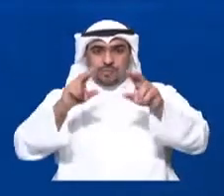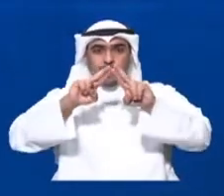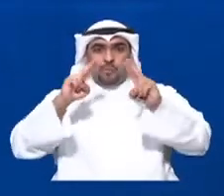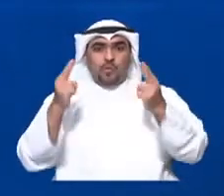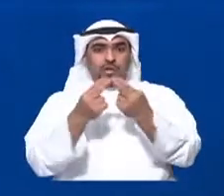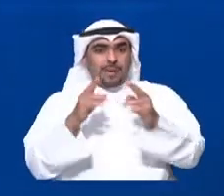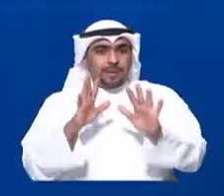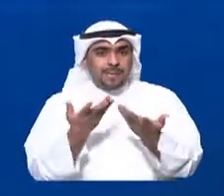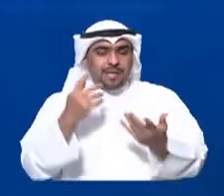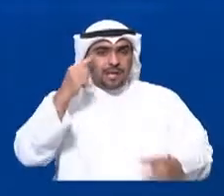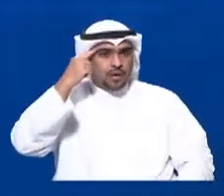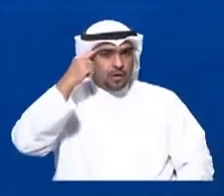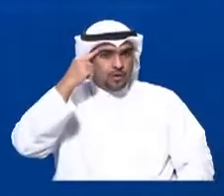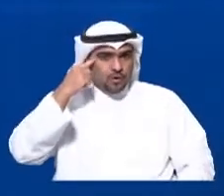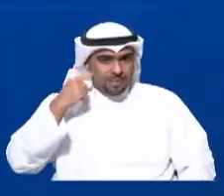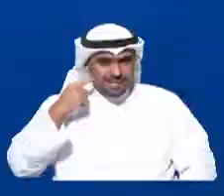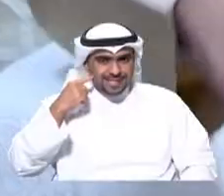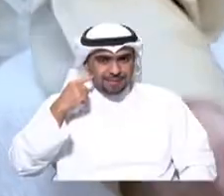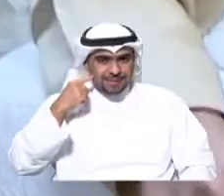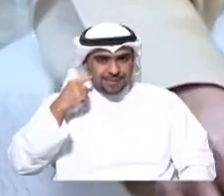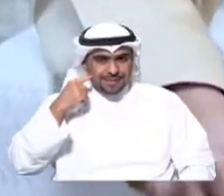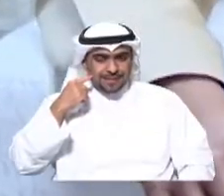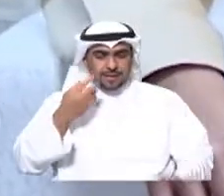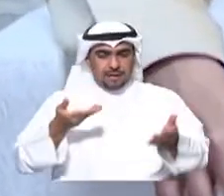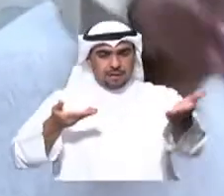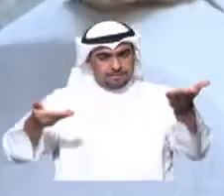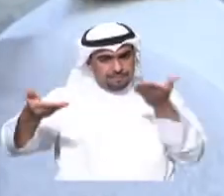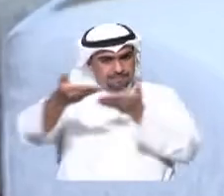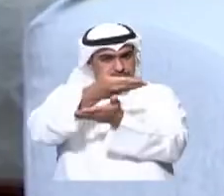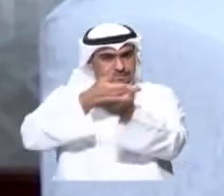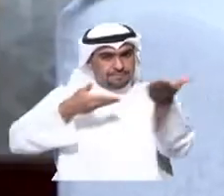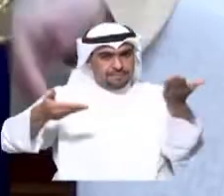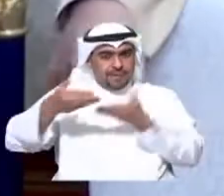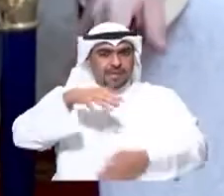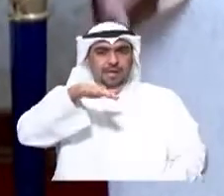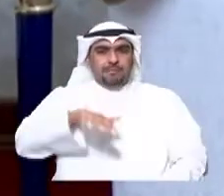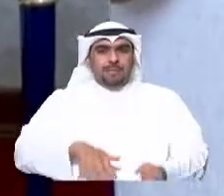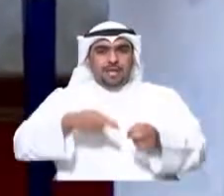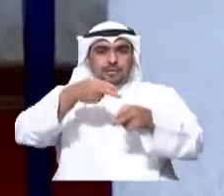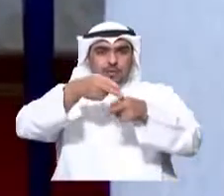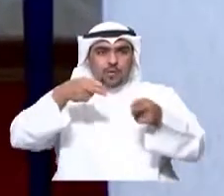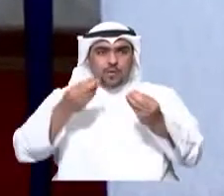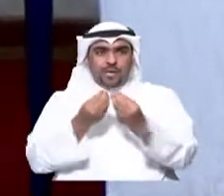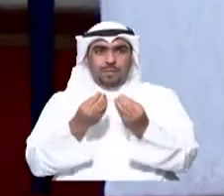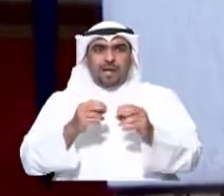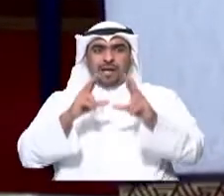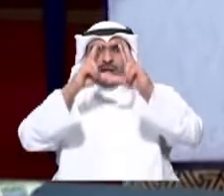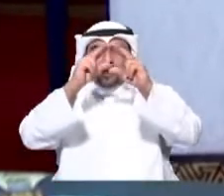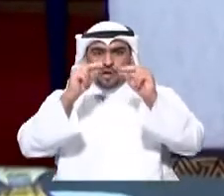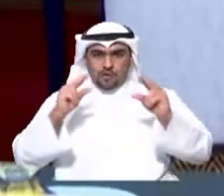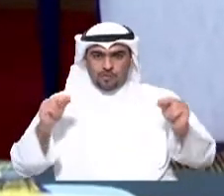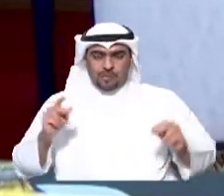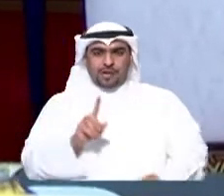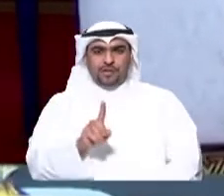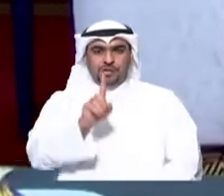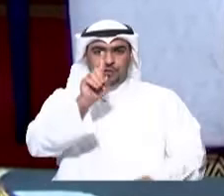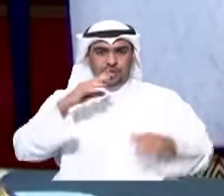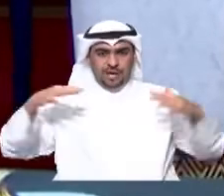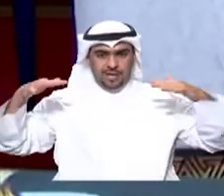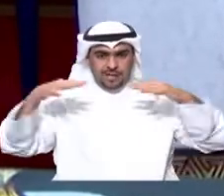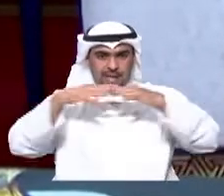وجرى خلال اللقاء بحث العلاقات الوثيقة التي تربط البلدين والشعبين الشقيقين وسبل